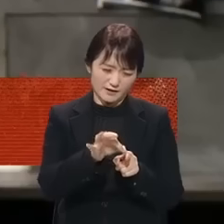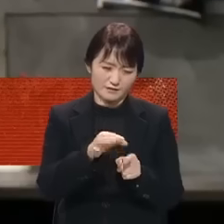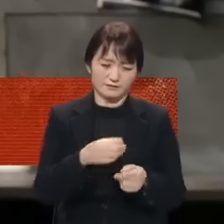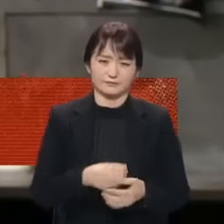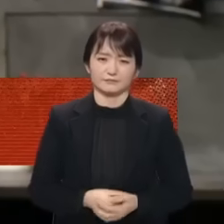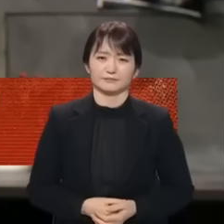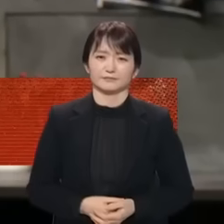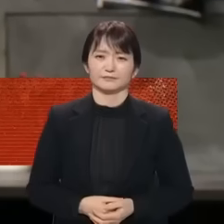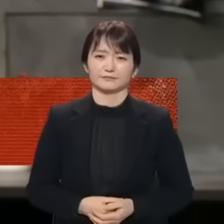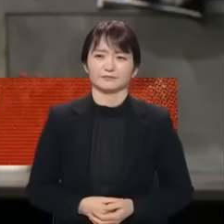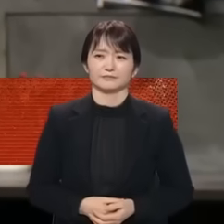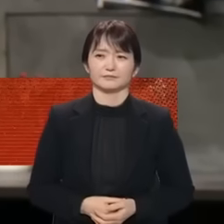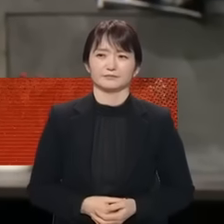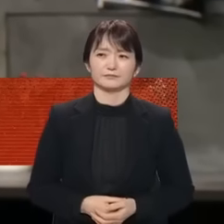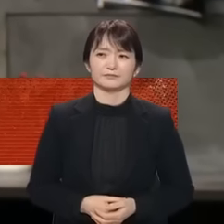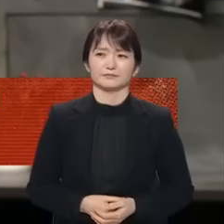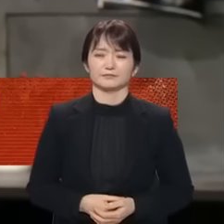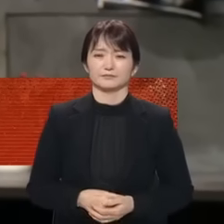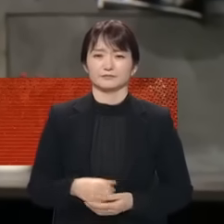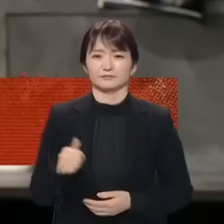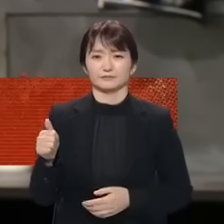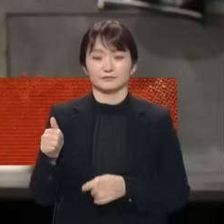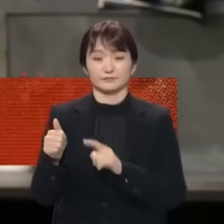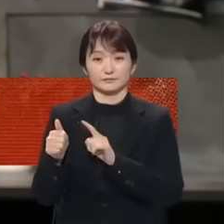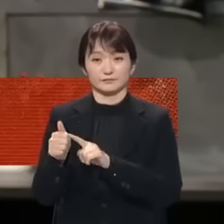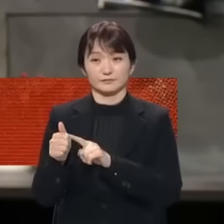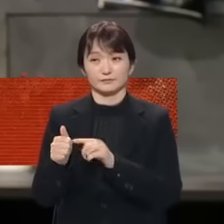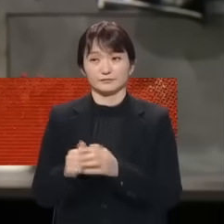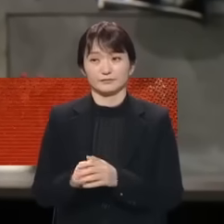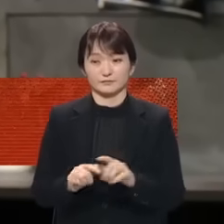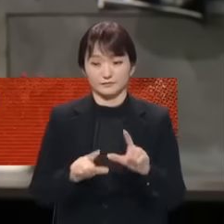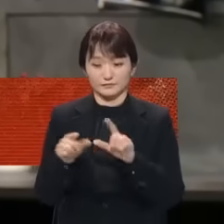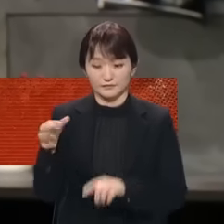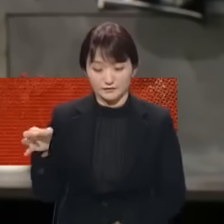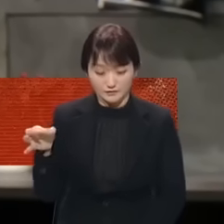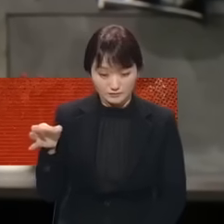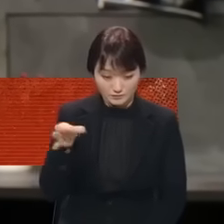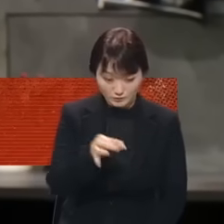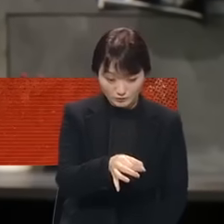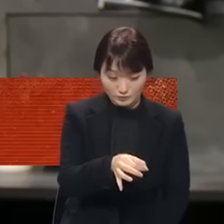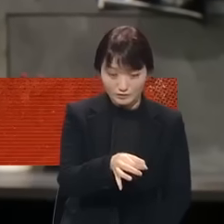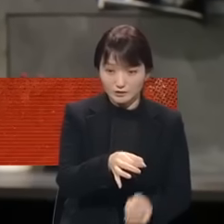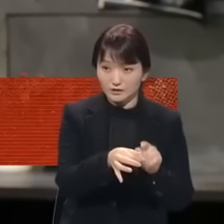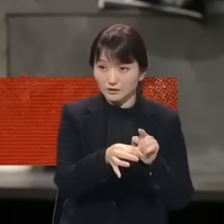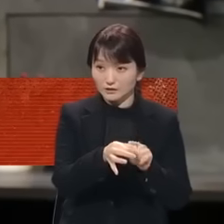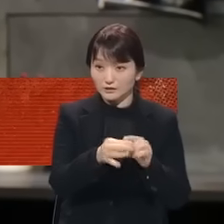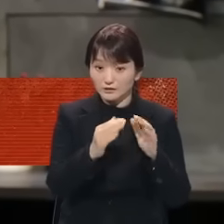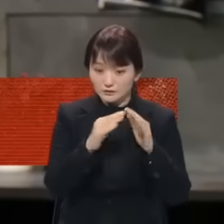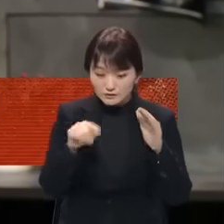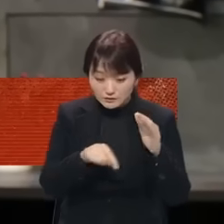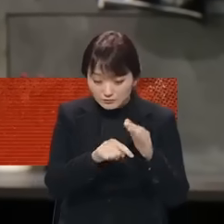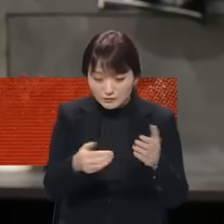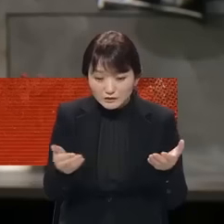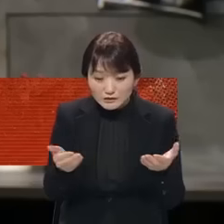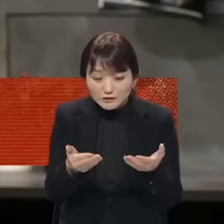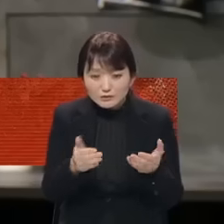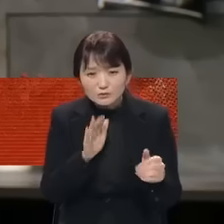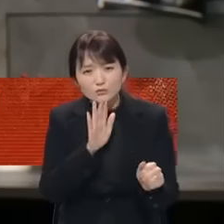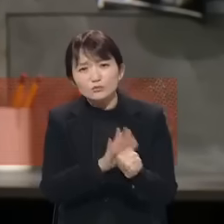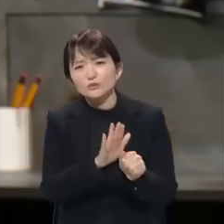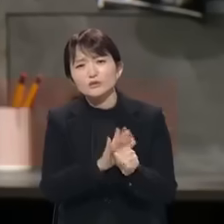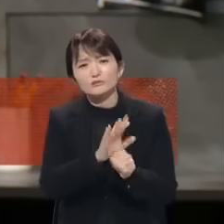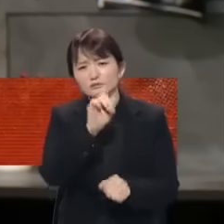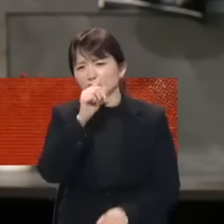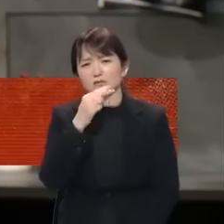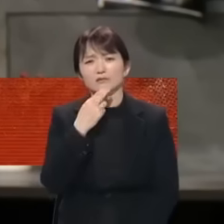그치지 않고요이 남편분이 생활비 그거를 줬다는 이유로 집안일은 전혀 손을 대지 않았다라는